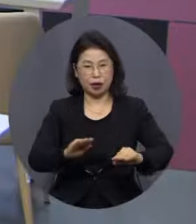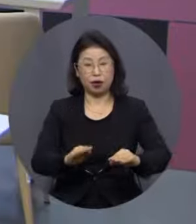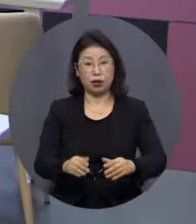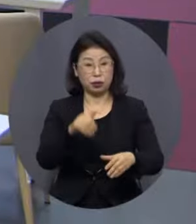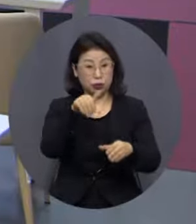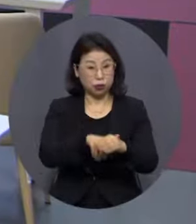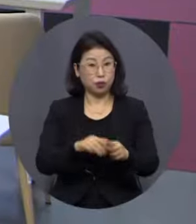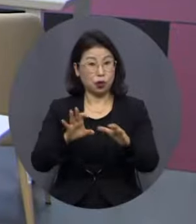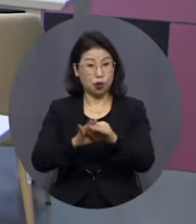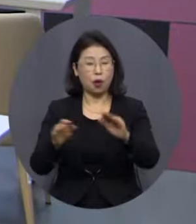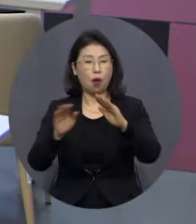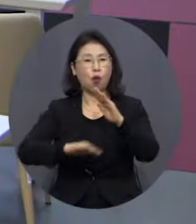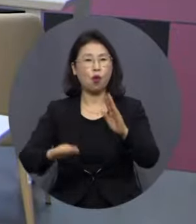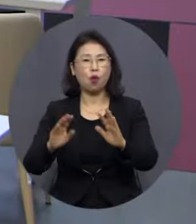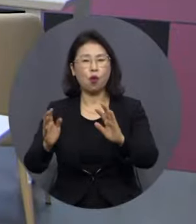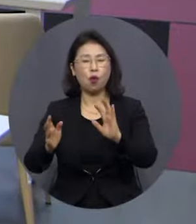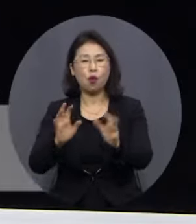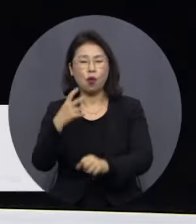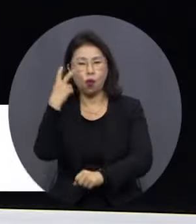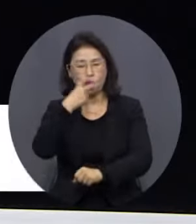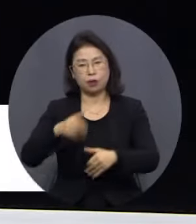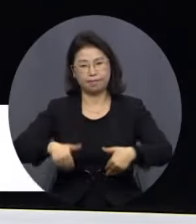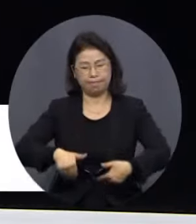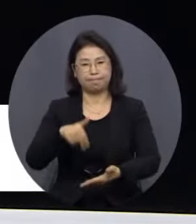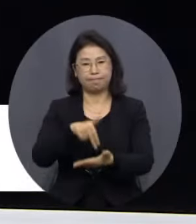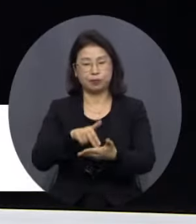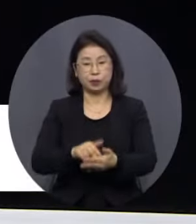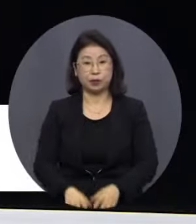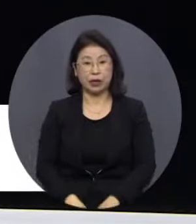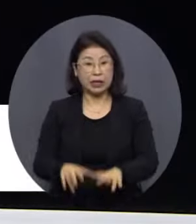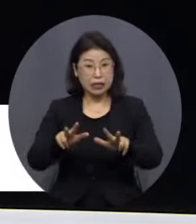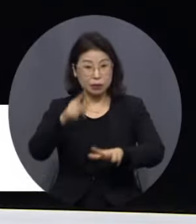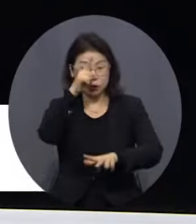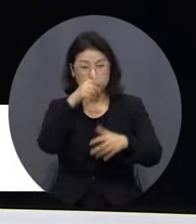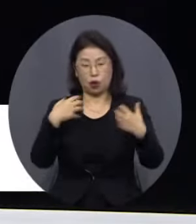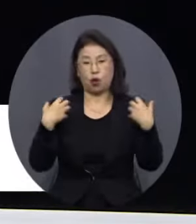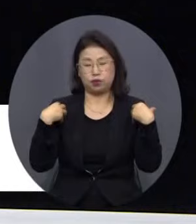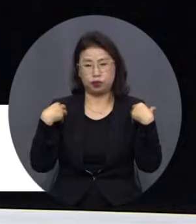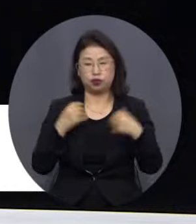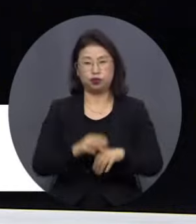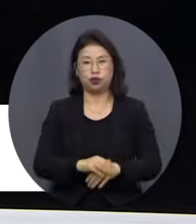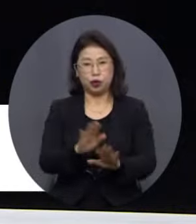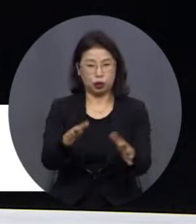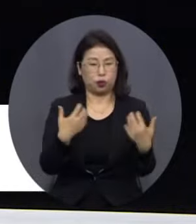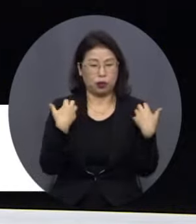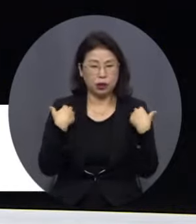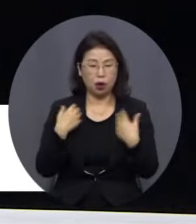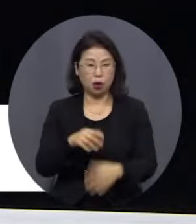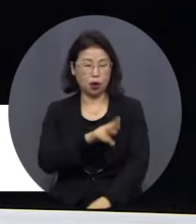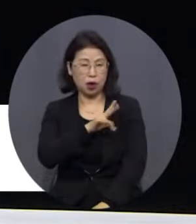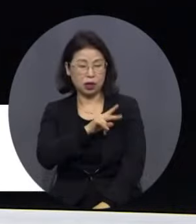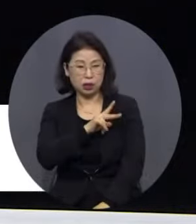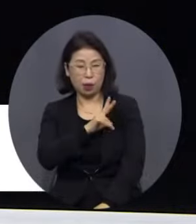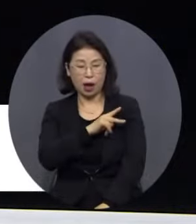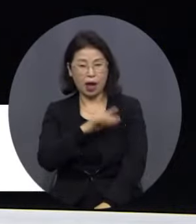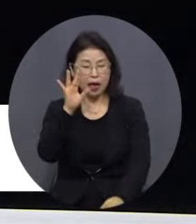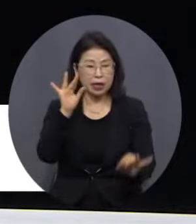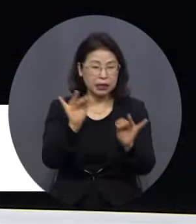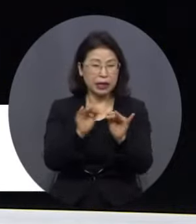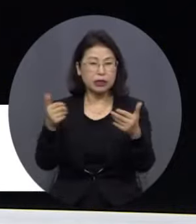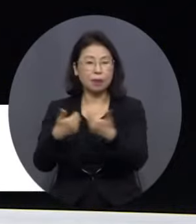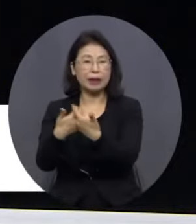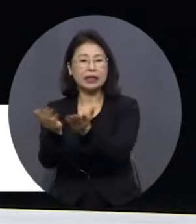조사도 필요하다는 입장입니다 지금이라도 국토부 제주도 제주도 위회 그리 반 양측 오자